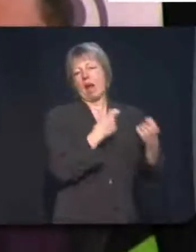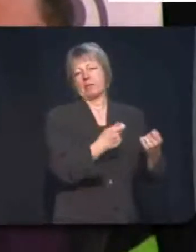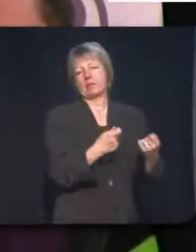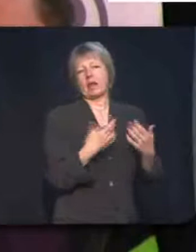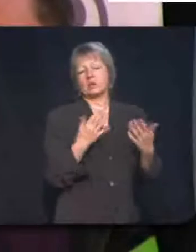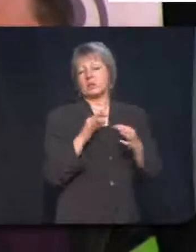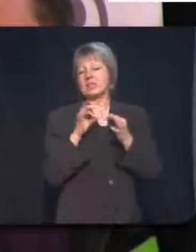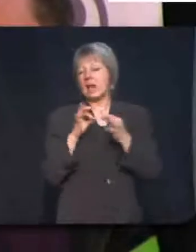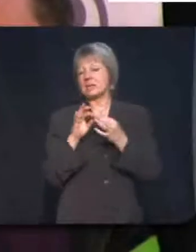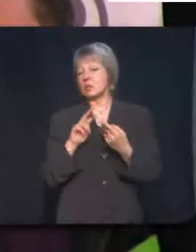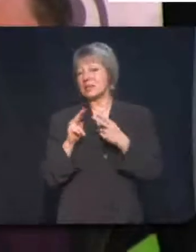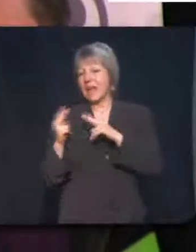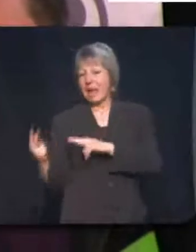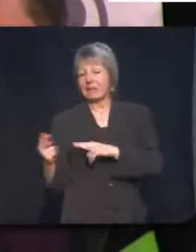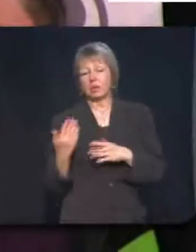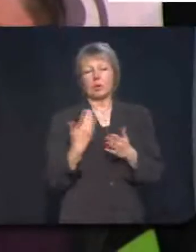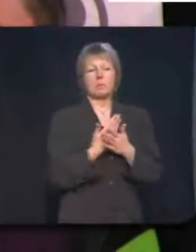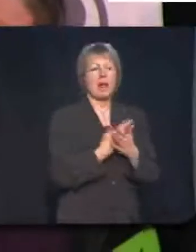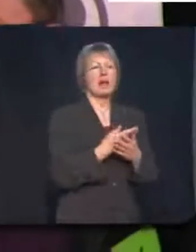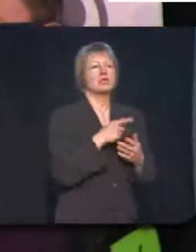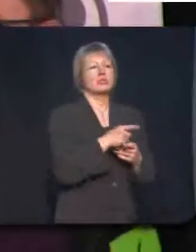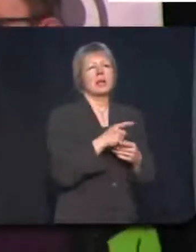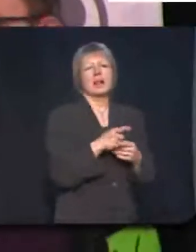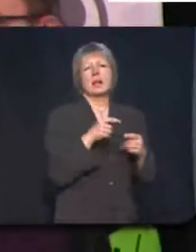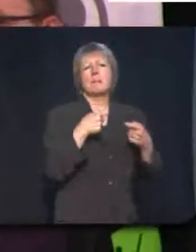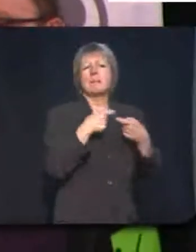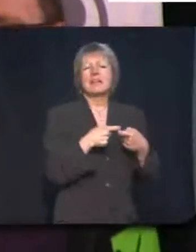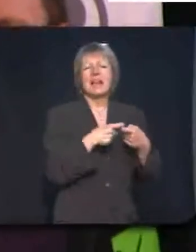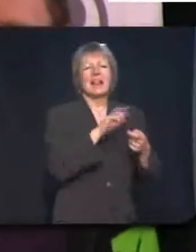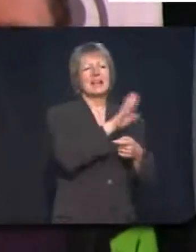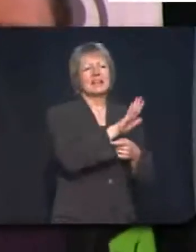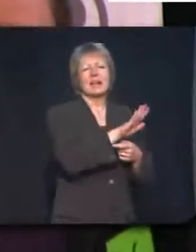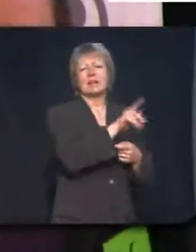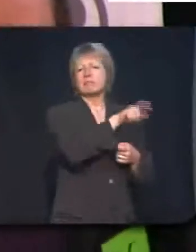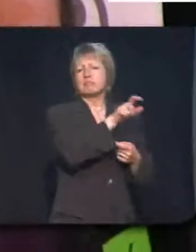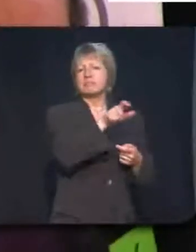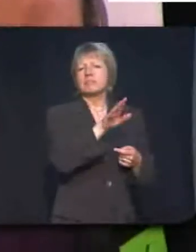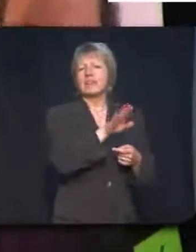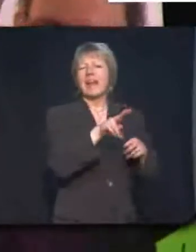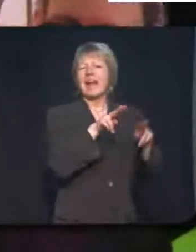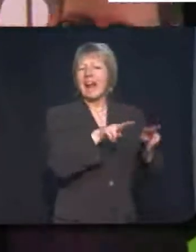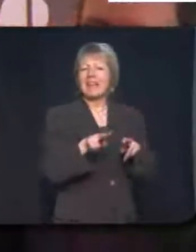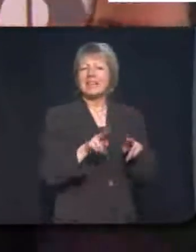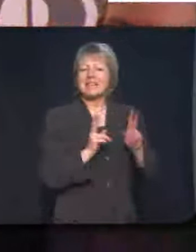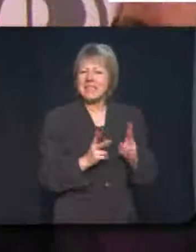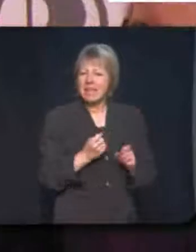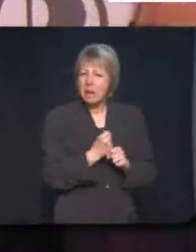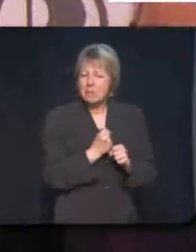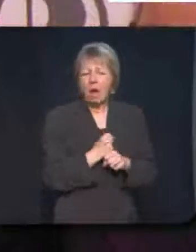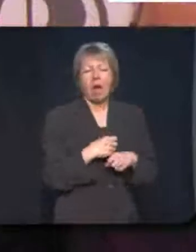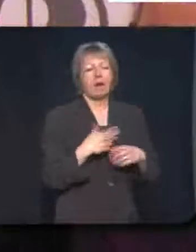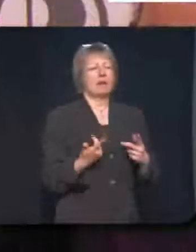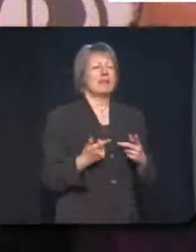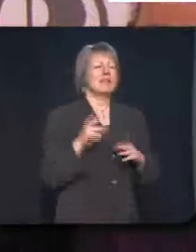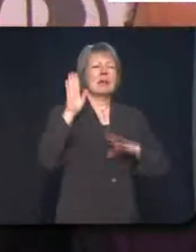Rechte der Mitglieder sichern und die demokratischen Grundsätze